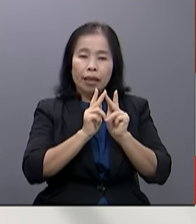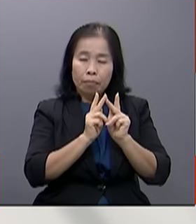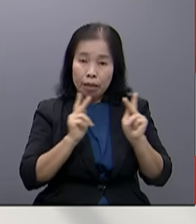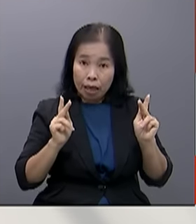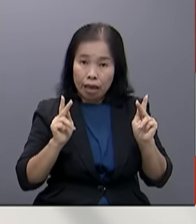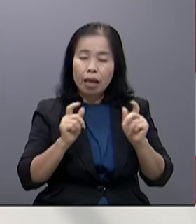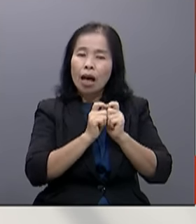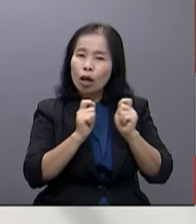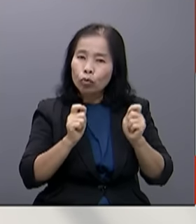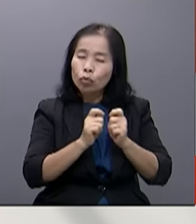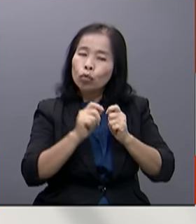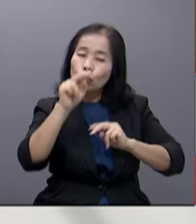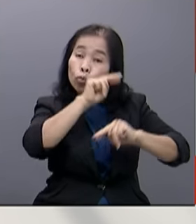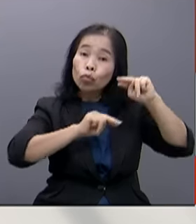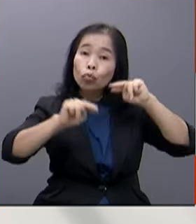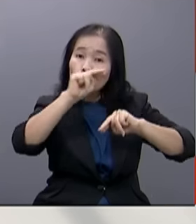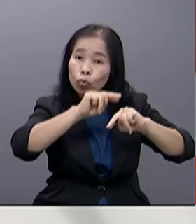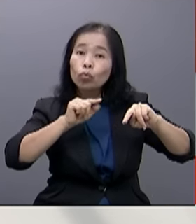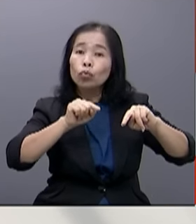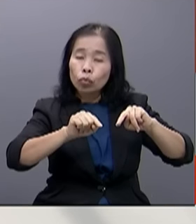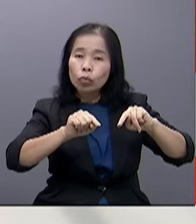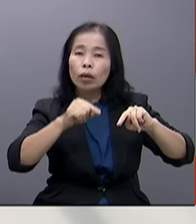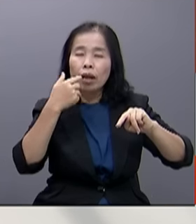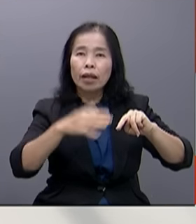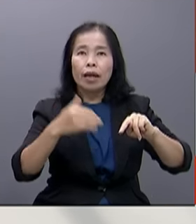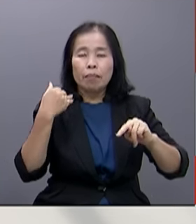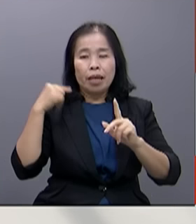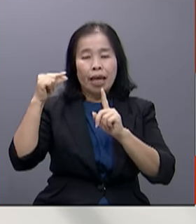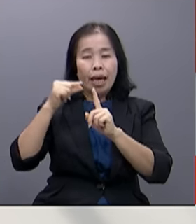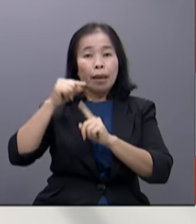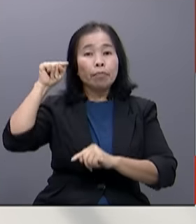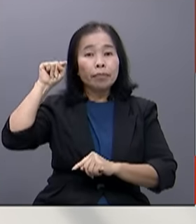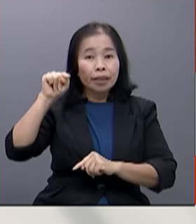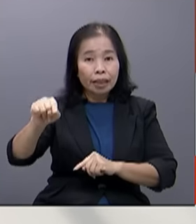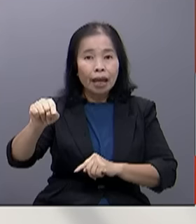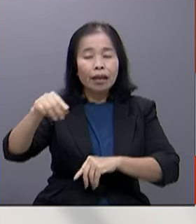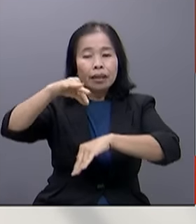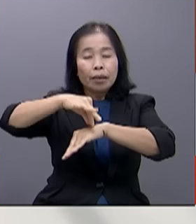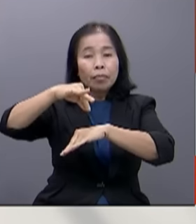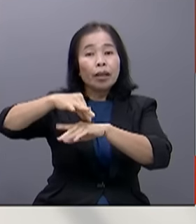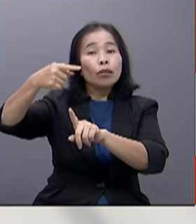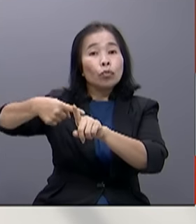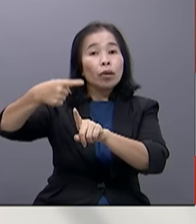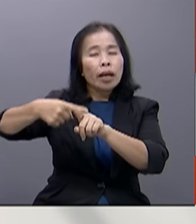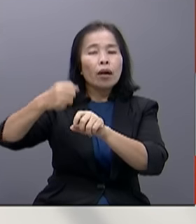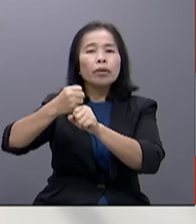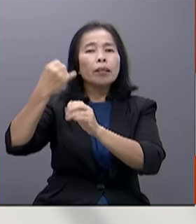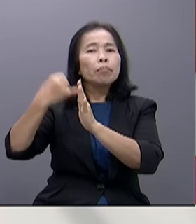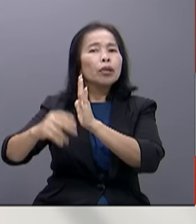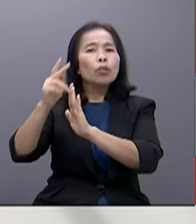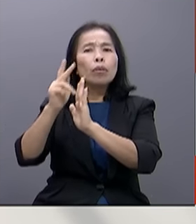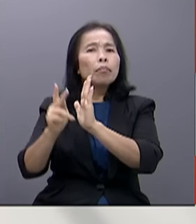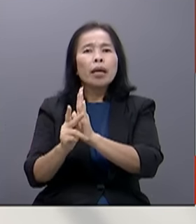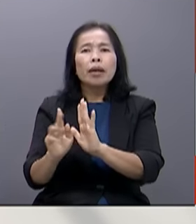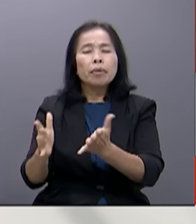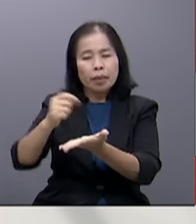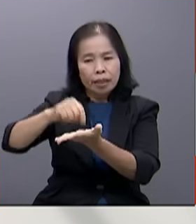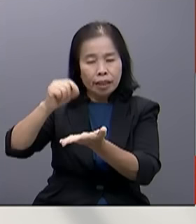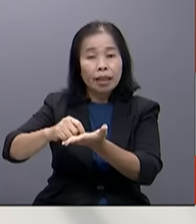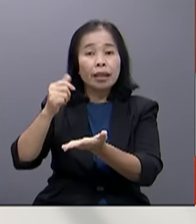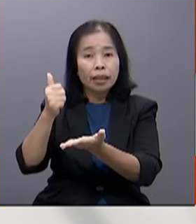กรรมการตรวจสอบเนี่ยก็มองว่าคำสั่งของรักษาราชการแทนผบ.ตร.เนี่ยก็ไม่ได้ทำผิดกฎหมายอะไรฉะนั้นจะต้องไปไฟน